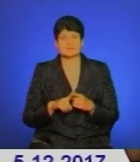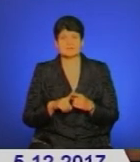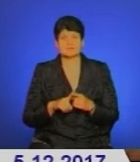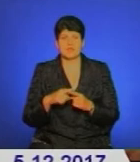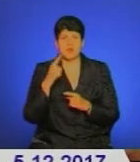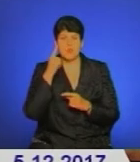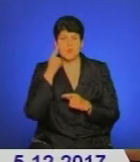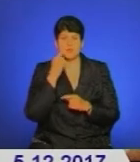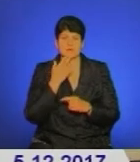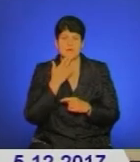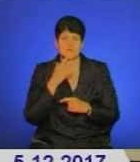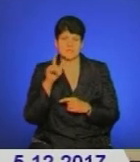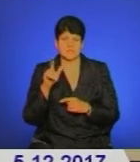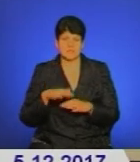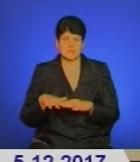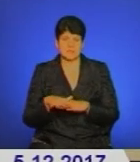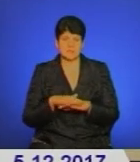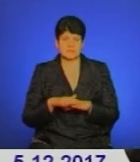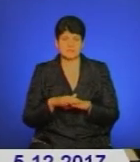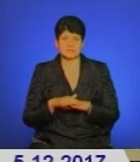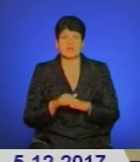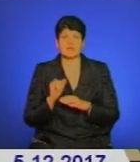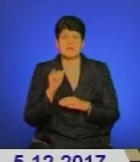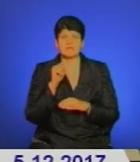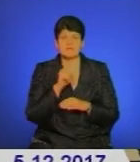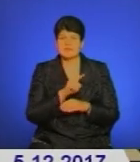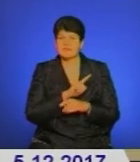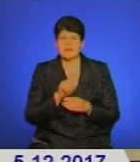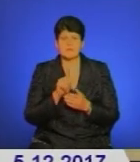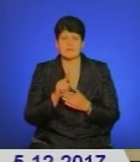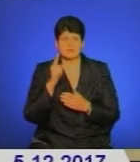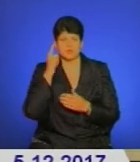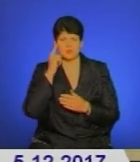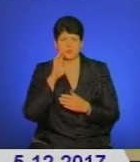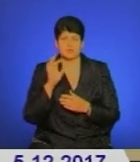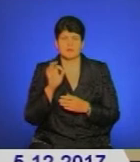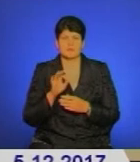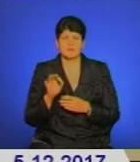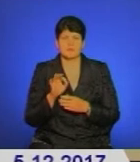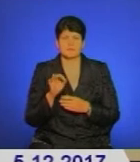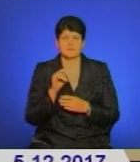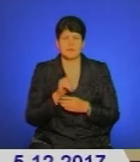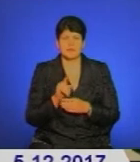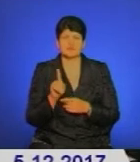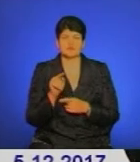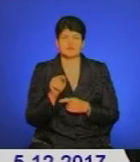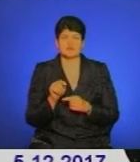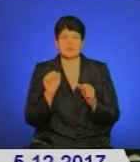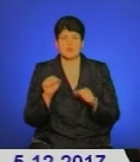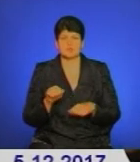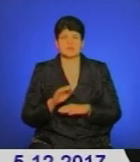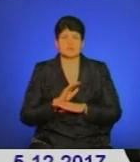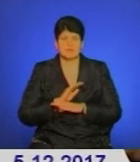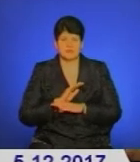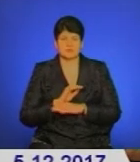око нації. І, власне, він не повинен думати про те, що він десь може загинути,